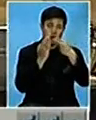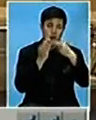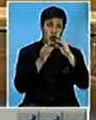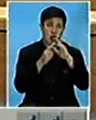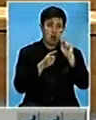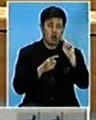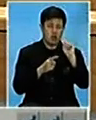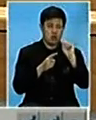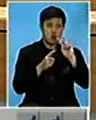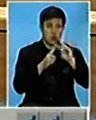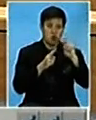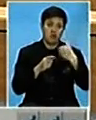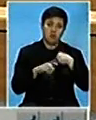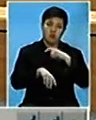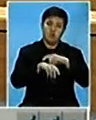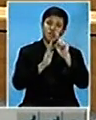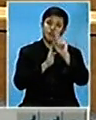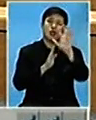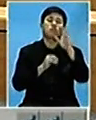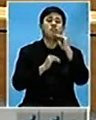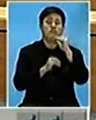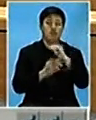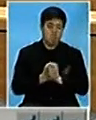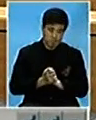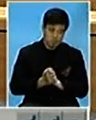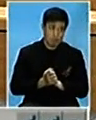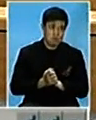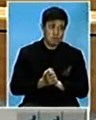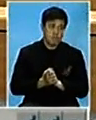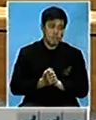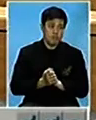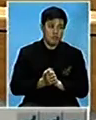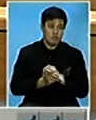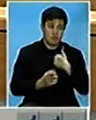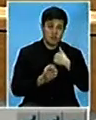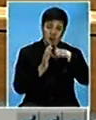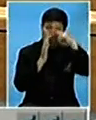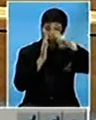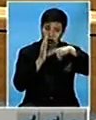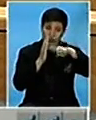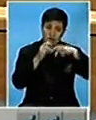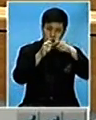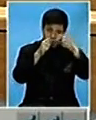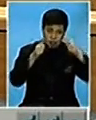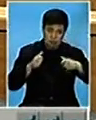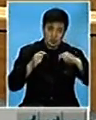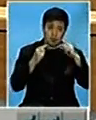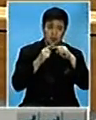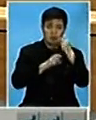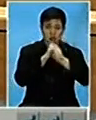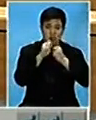ช้เวลาไม่เกิน5นาทีครับกับผมได้อ่านรายงานประจ